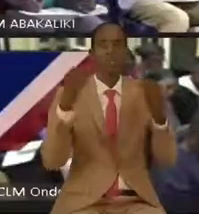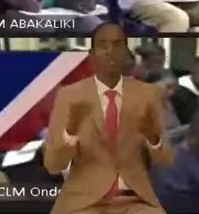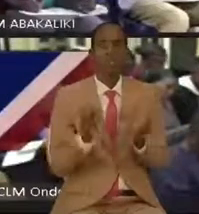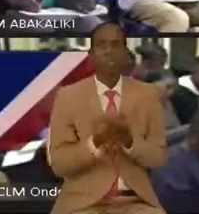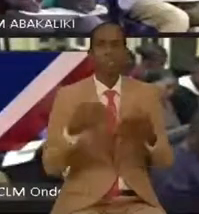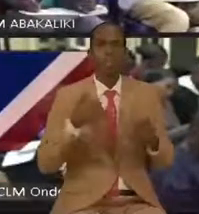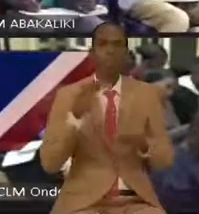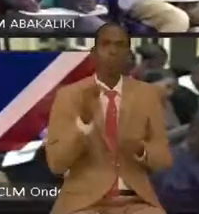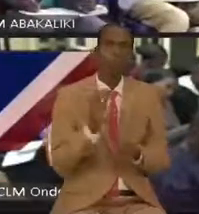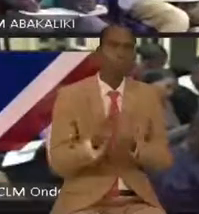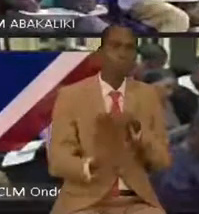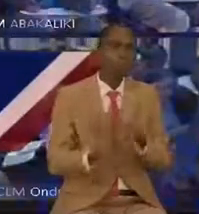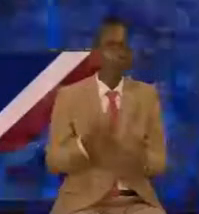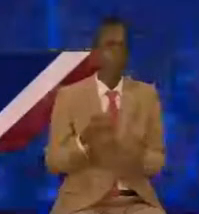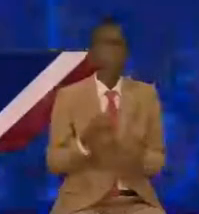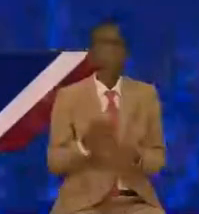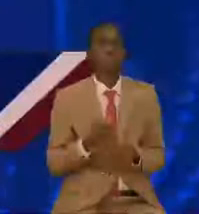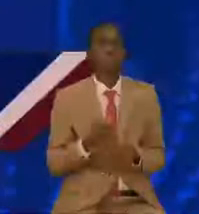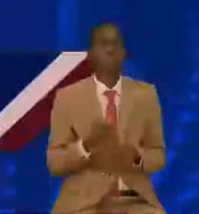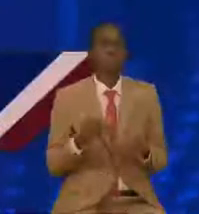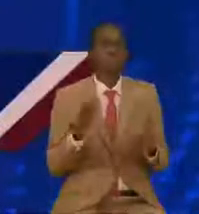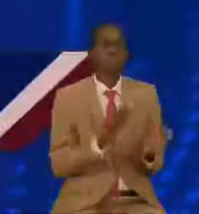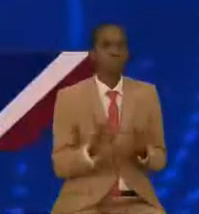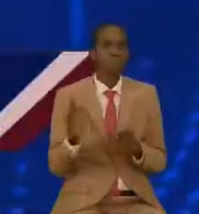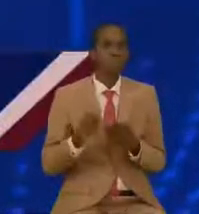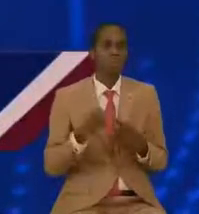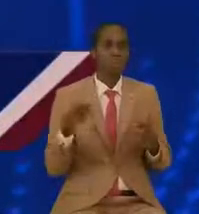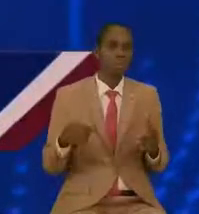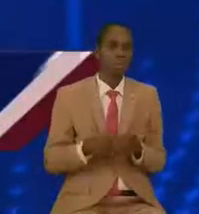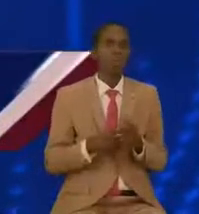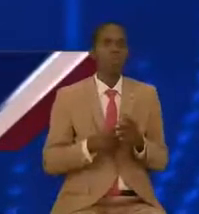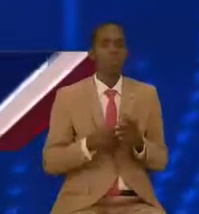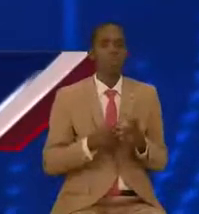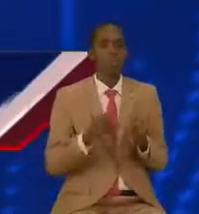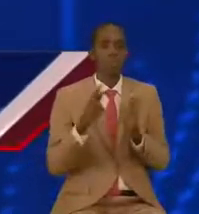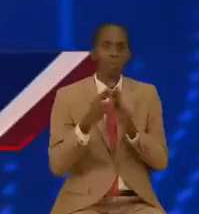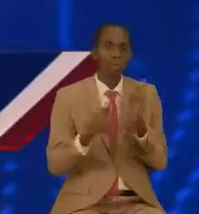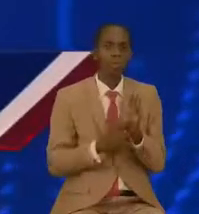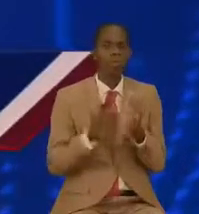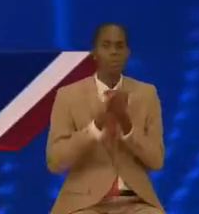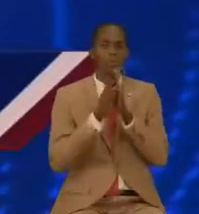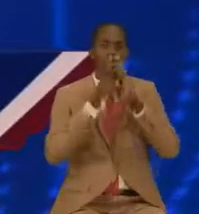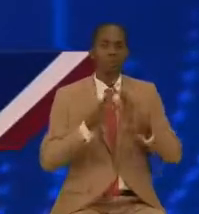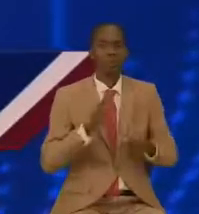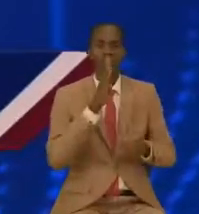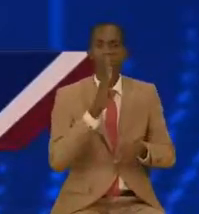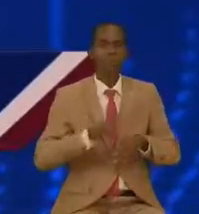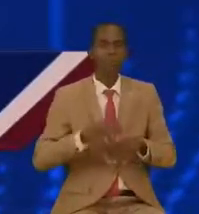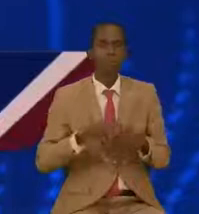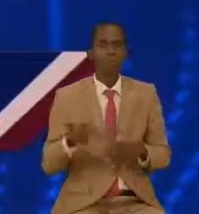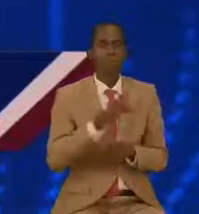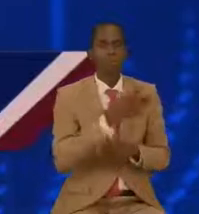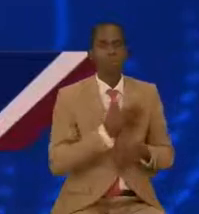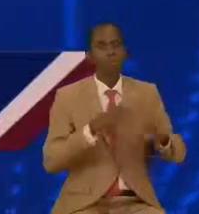et miséricorde sur tous ceux qui suivront cette règle et sur